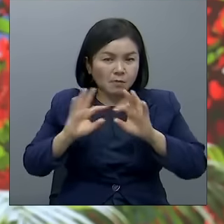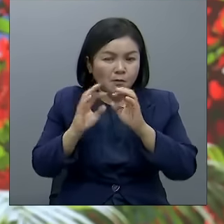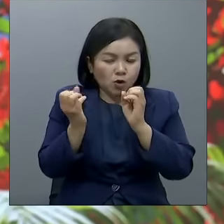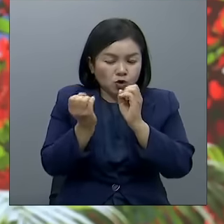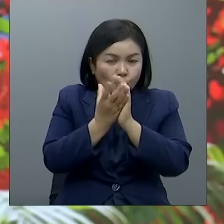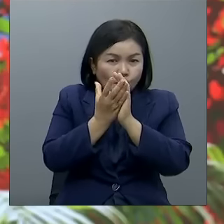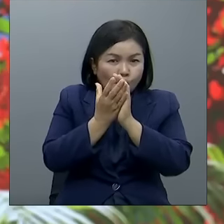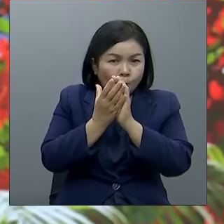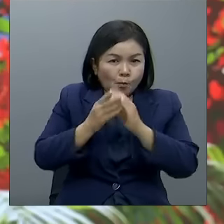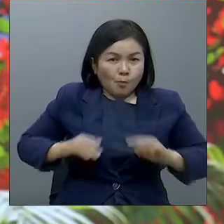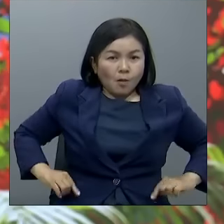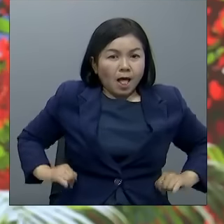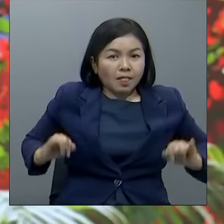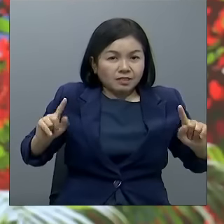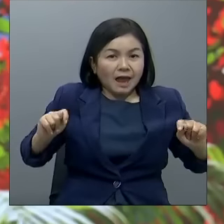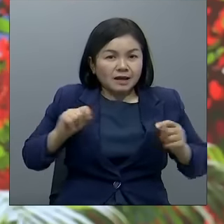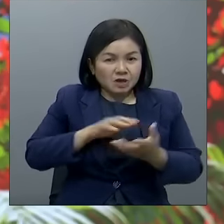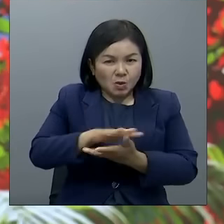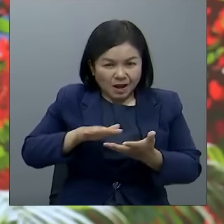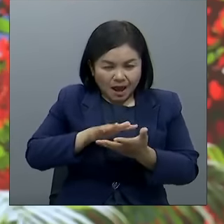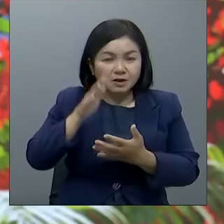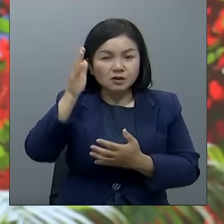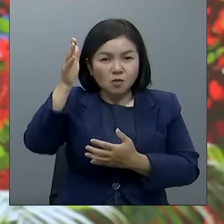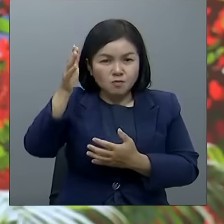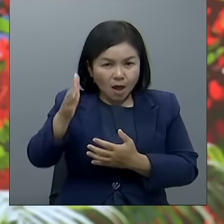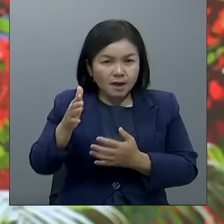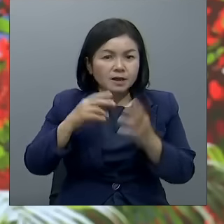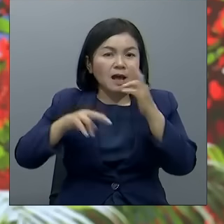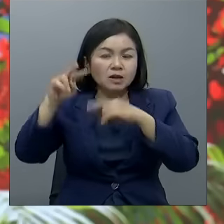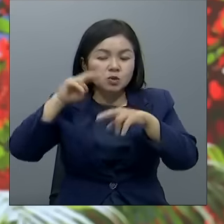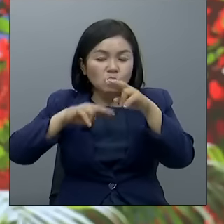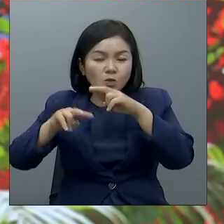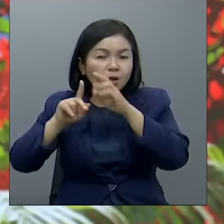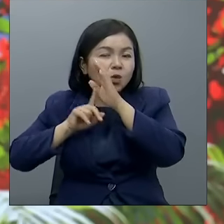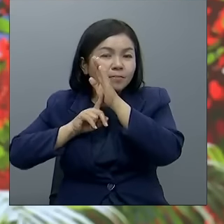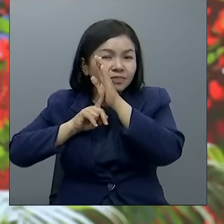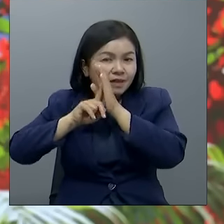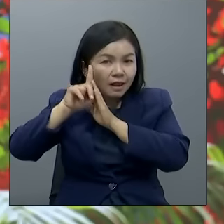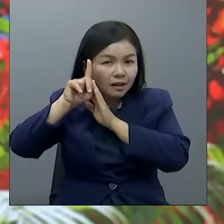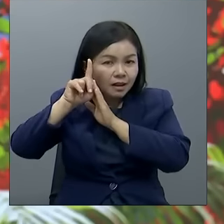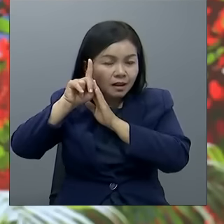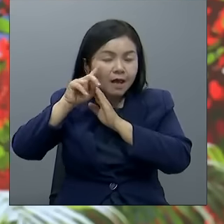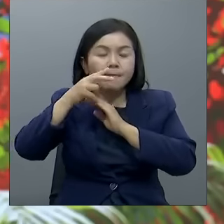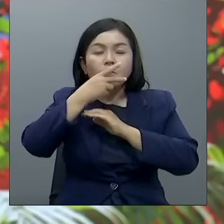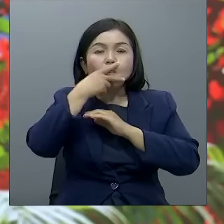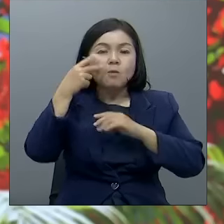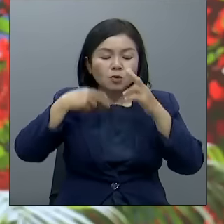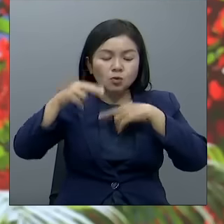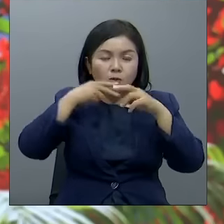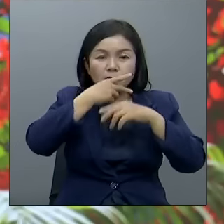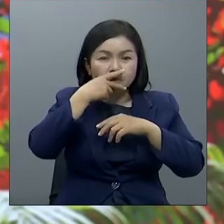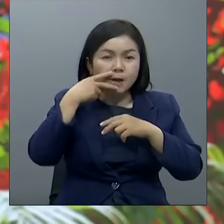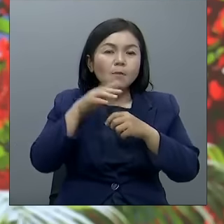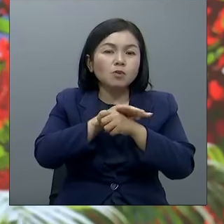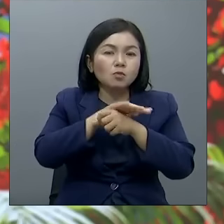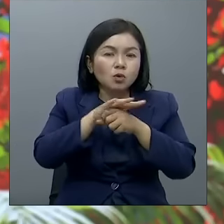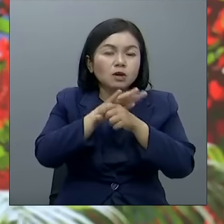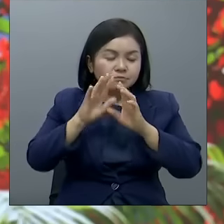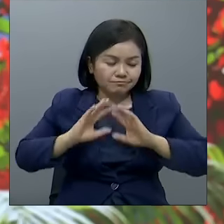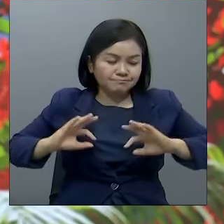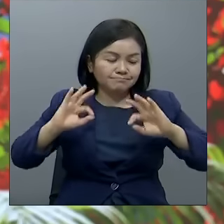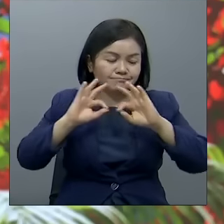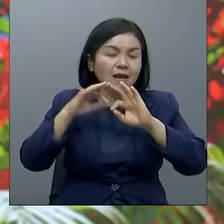ำให้คนไทยต้องฟอกไตมากที่สุดนะครับดังนั้นการควบคุมระดับความดันโลหิตการควบคุมระดับน้ำตาลให้อยู่ในเกณฑ์ปกติเป็นสิ่งที่จำเป็นม